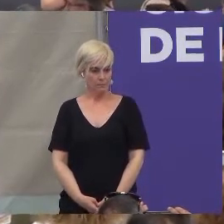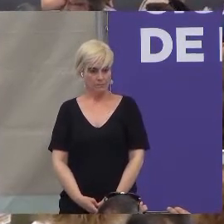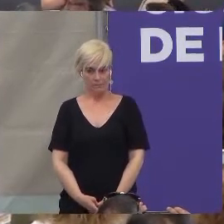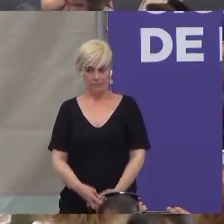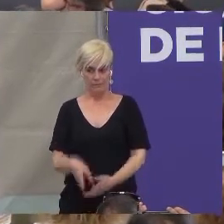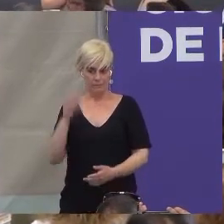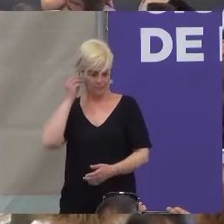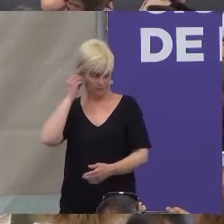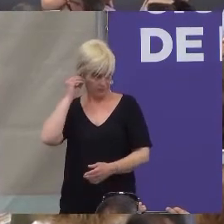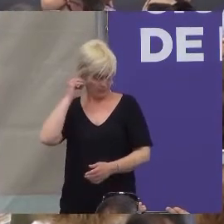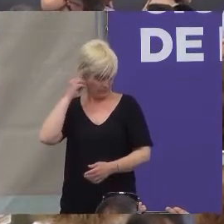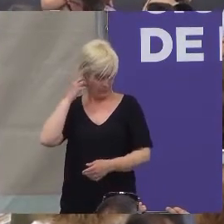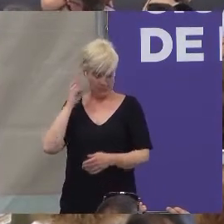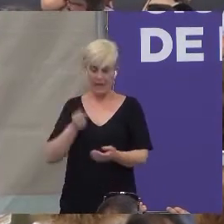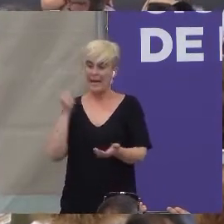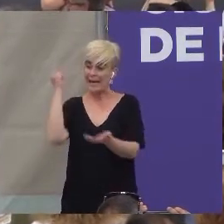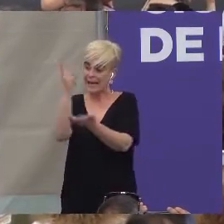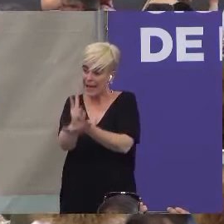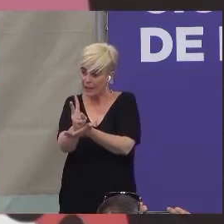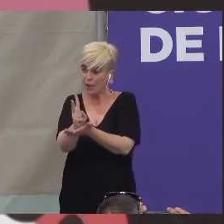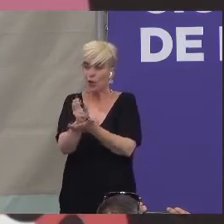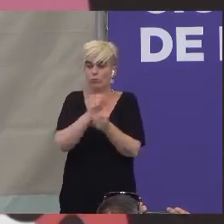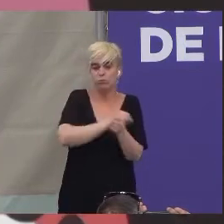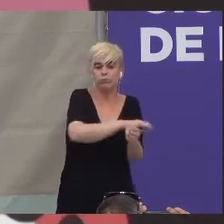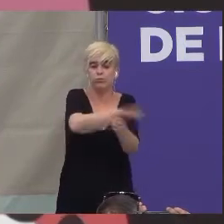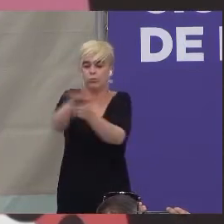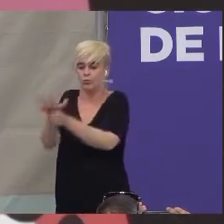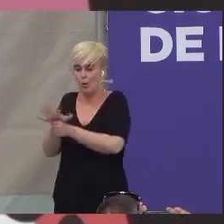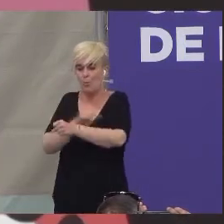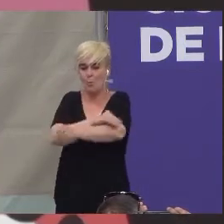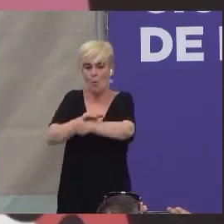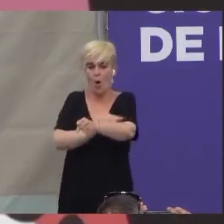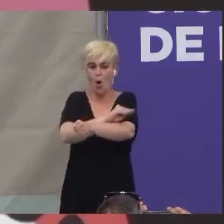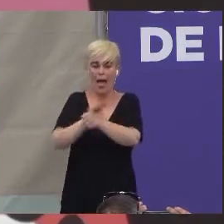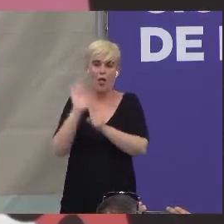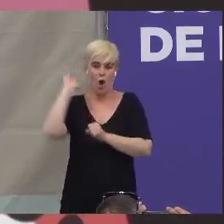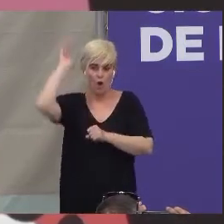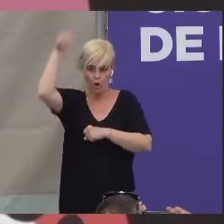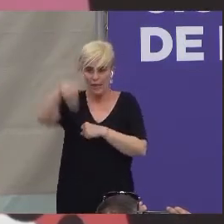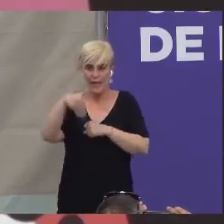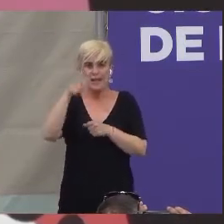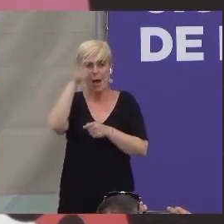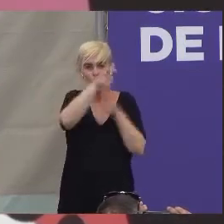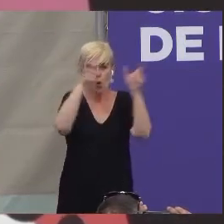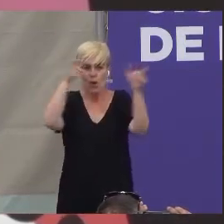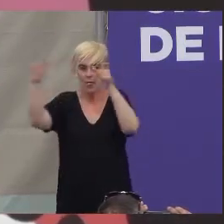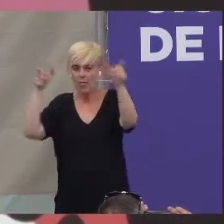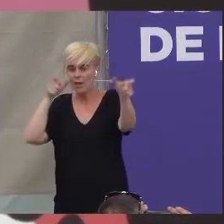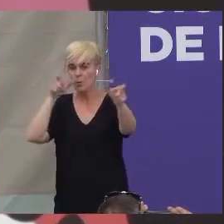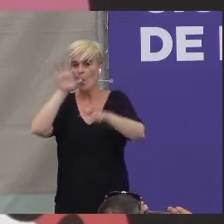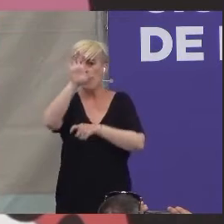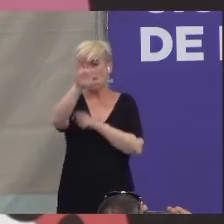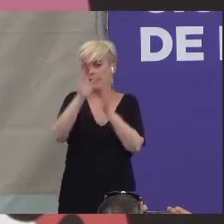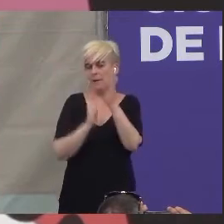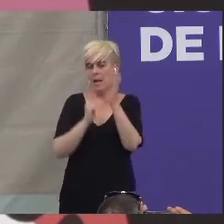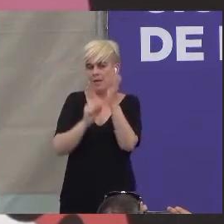Davant del repte de tenir de morat la Generalitat i tots els municipis del País Valencià, crec